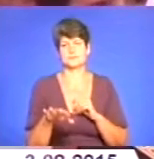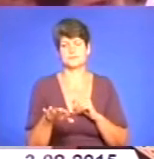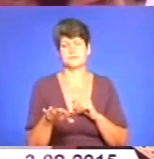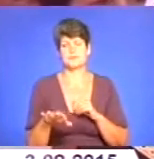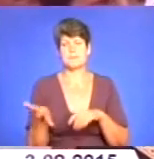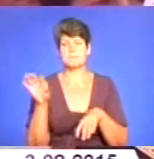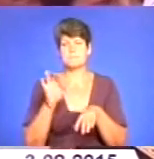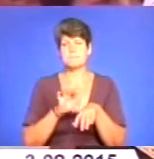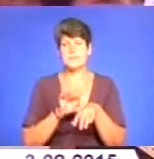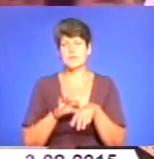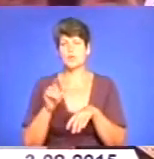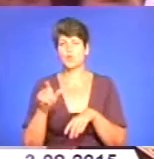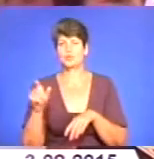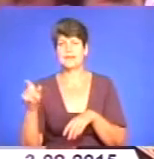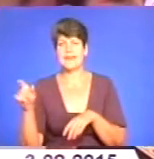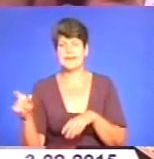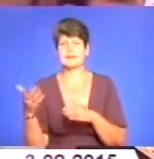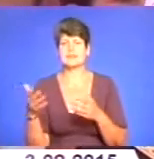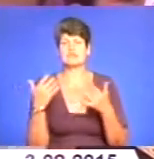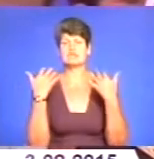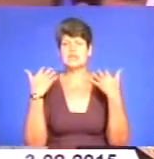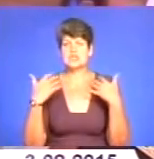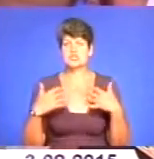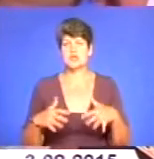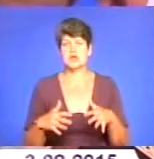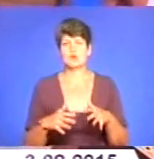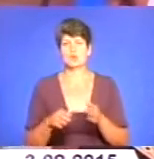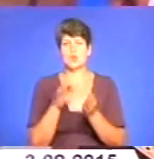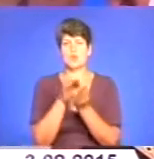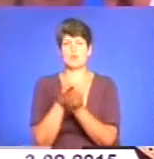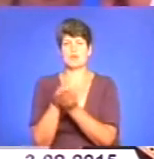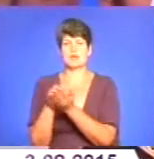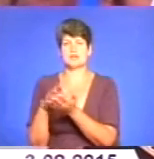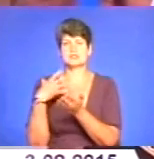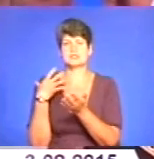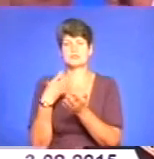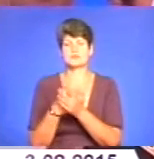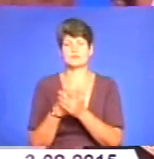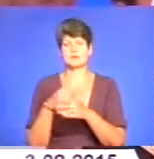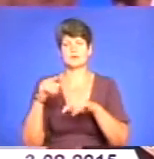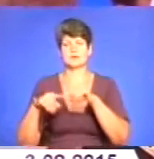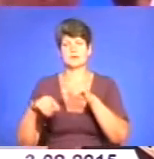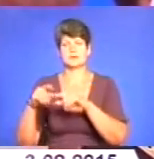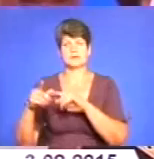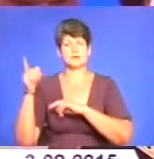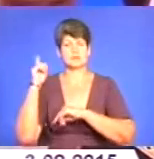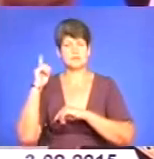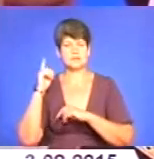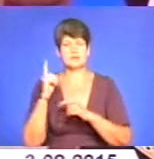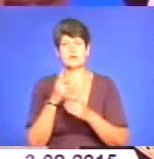Біль людей, які втрачають могили своїх предків і бачать,